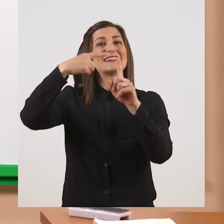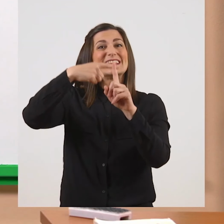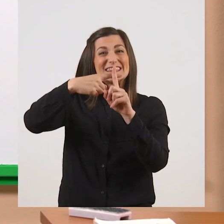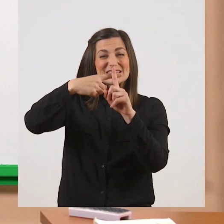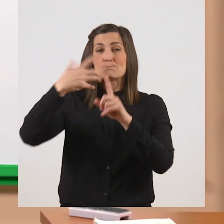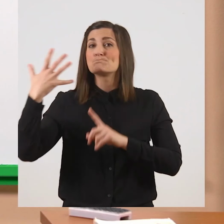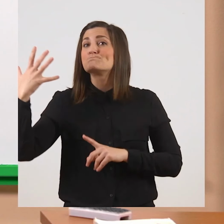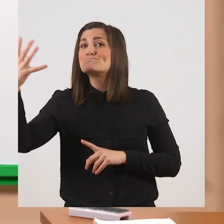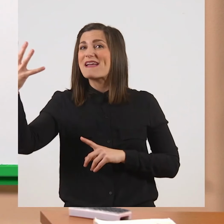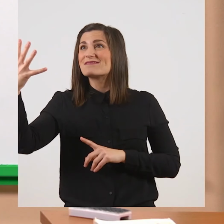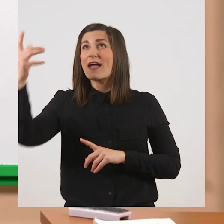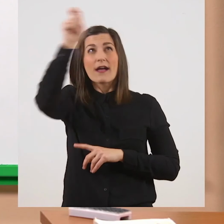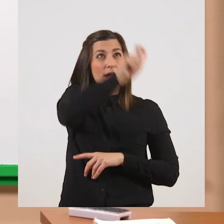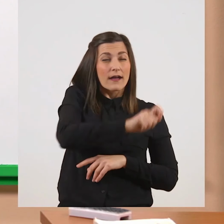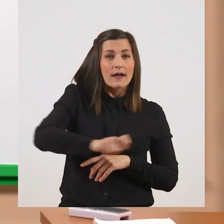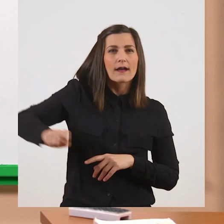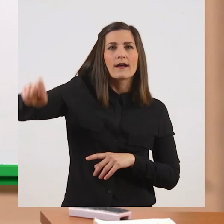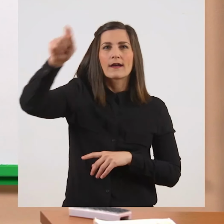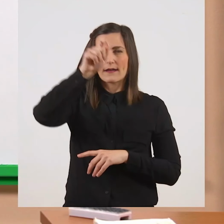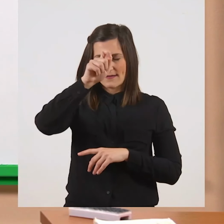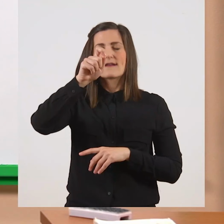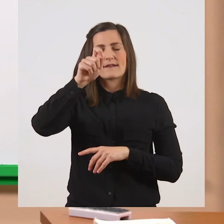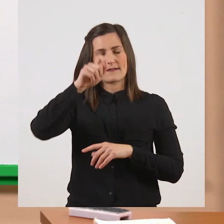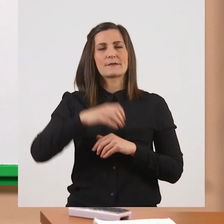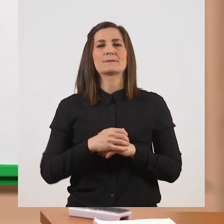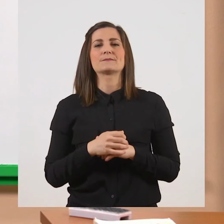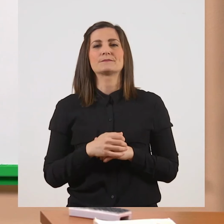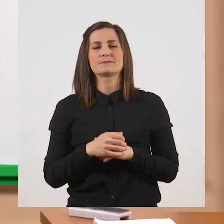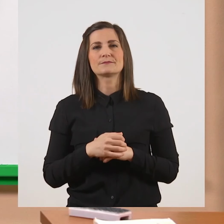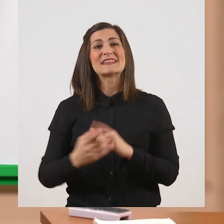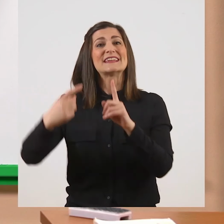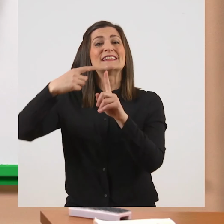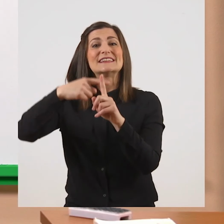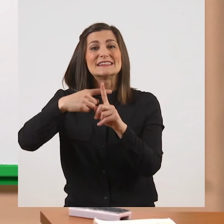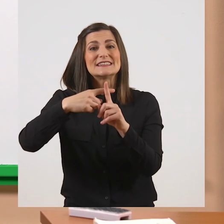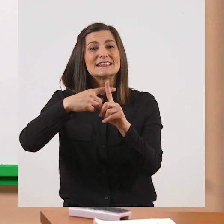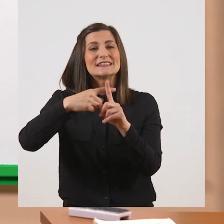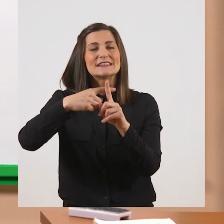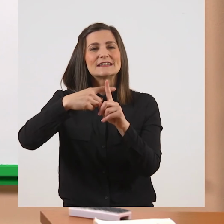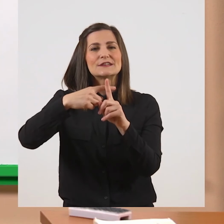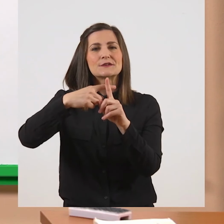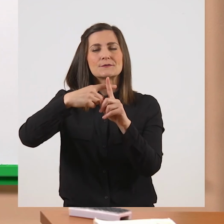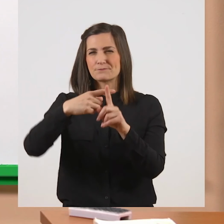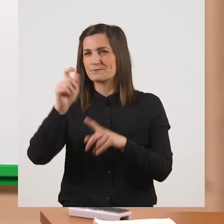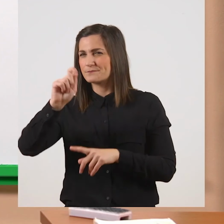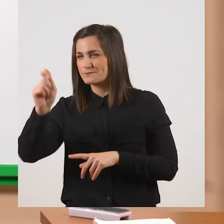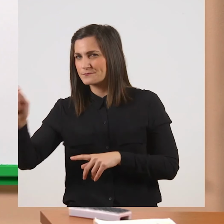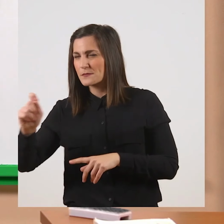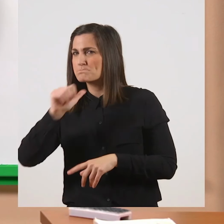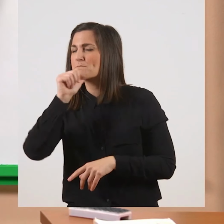συν 5, αυτό εδώ δηλαδή, παρέα με αυτό, συν, αυτό θα το κάνω με μαύρο,